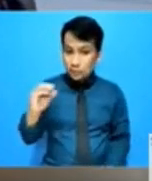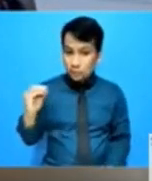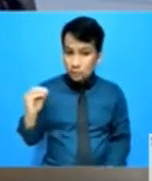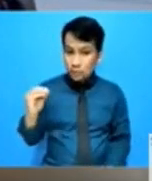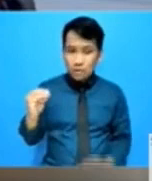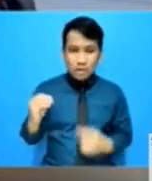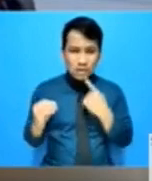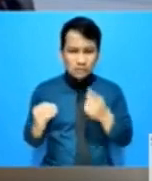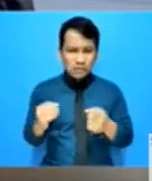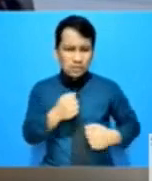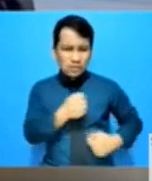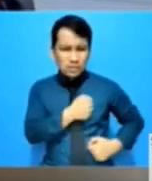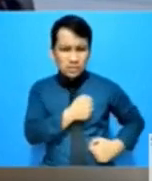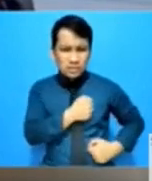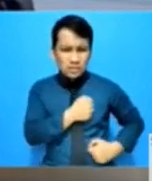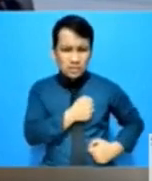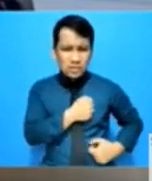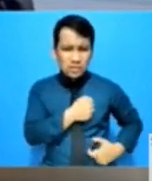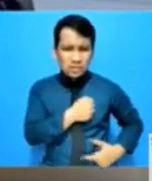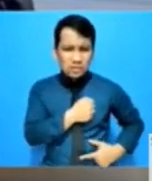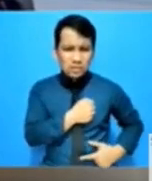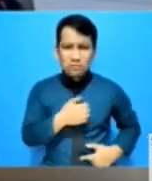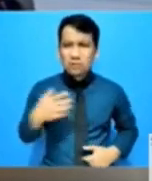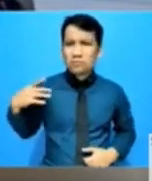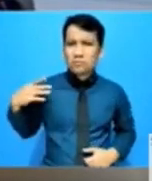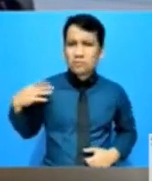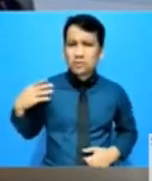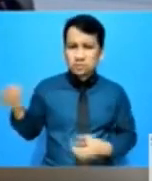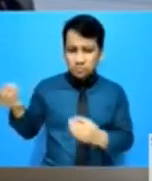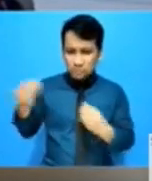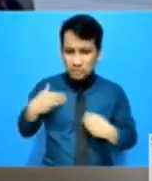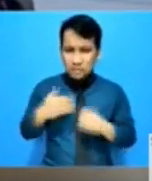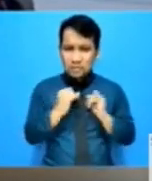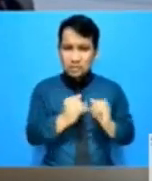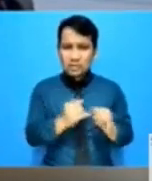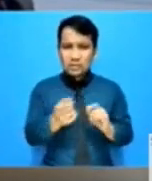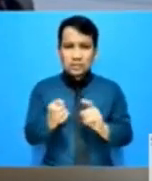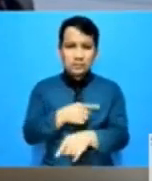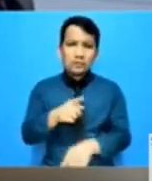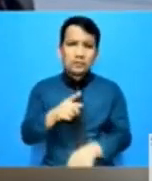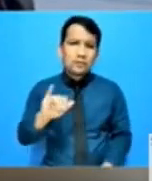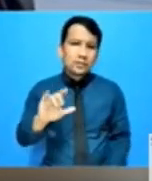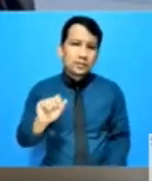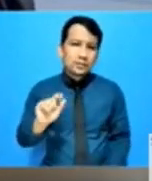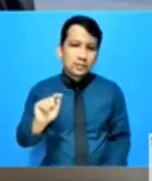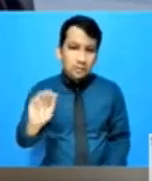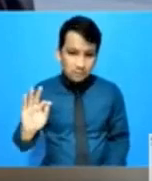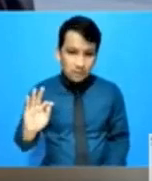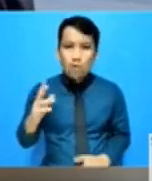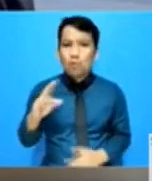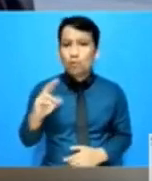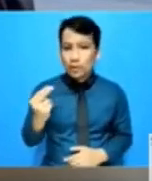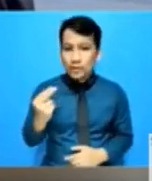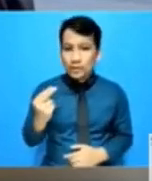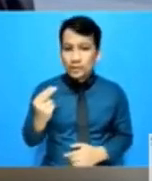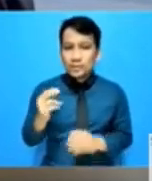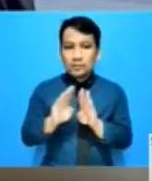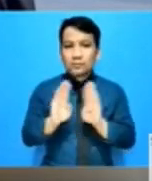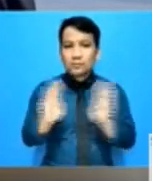security guard, maghihintay po sila ng instruction ng IATF kung kailan po sila